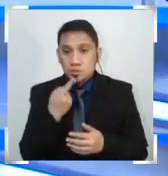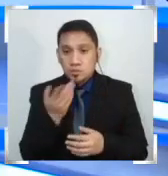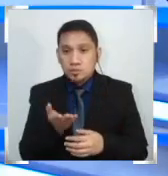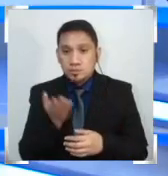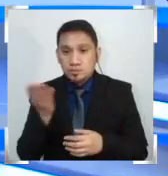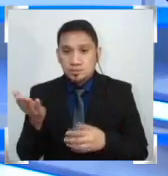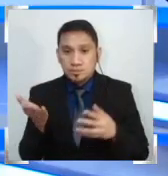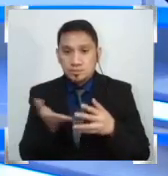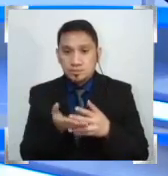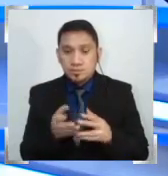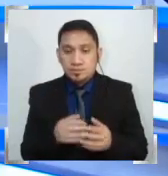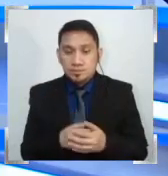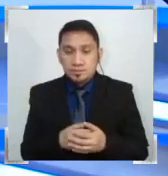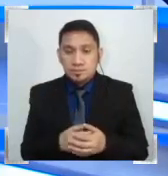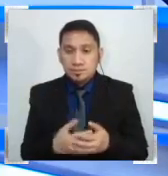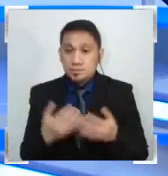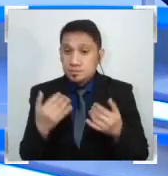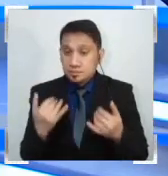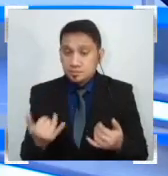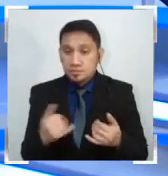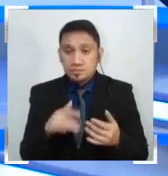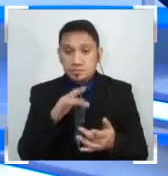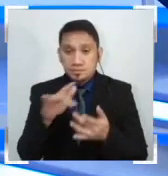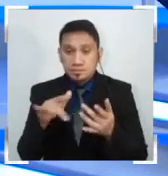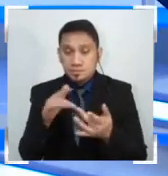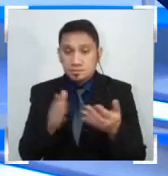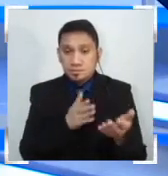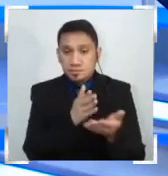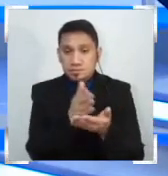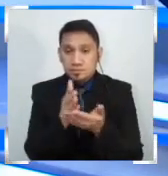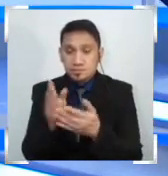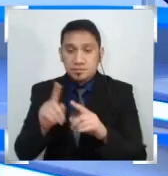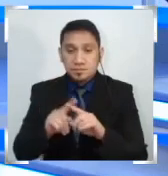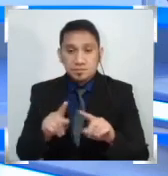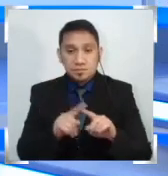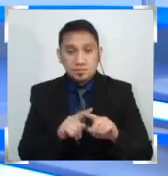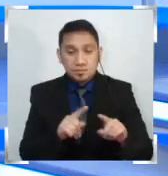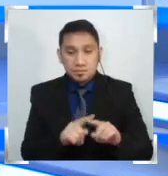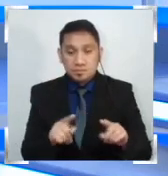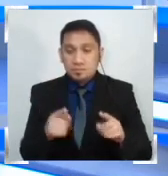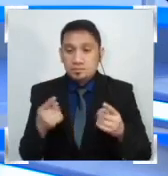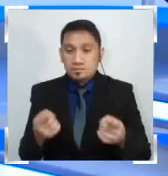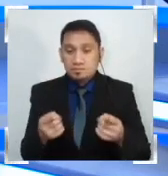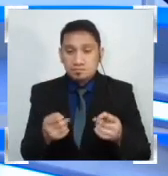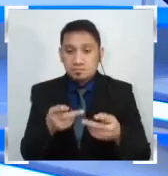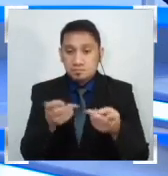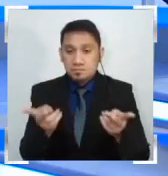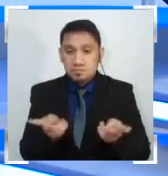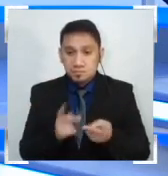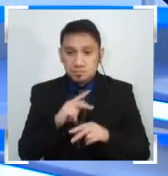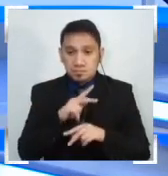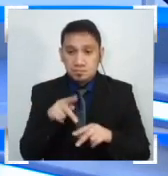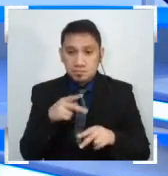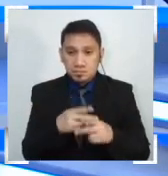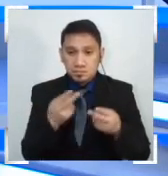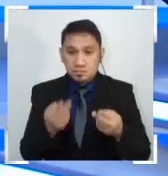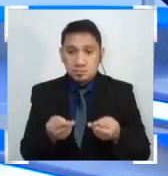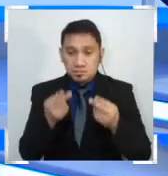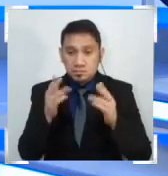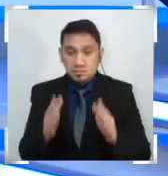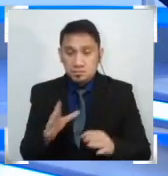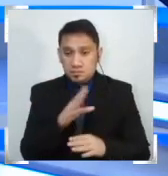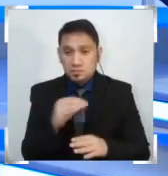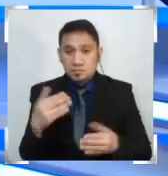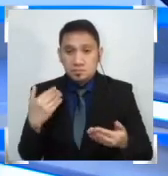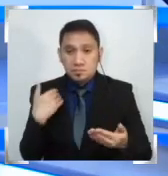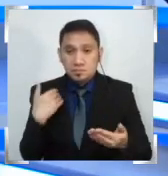Wala pa rin patid sa paglilibot sa iba't ibang lugar sa bansa ang ilang presidential aspirant habang nagkokomento sa iba't ibang isyu sa bayan